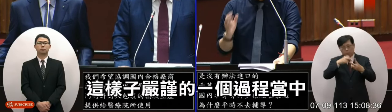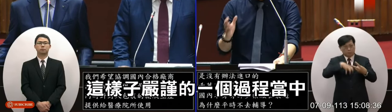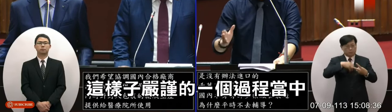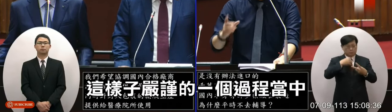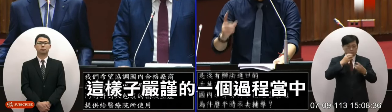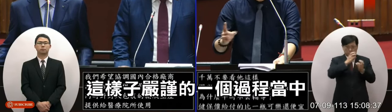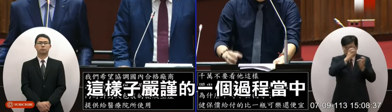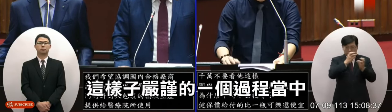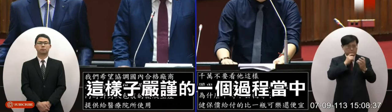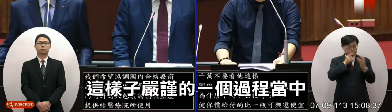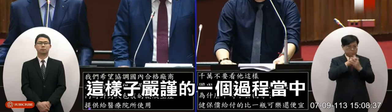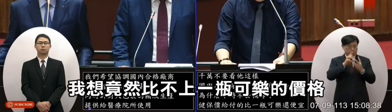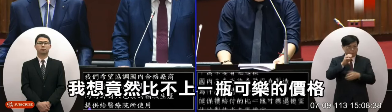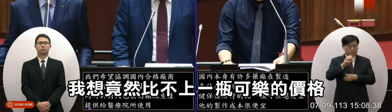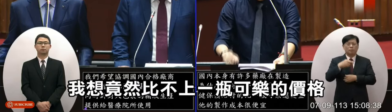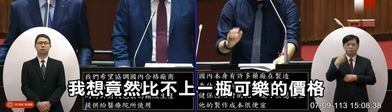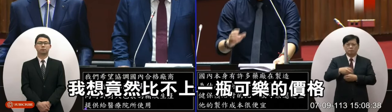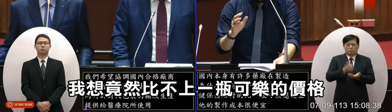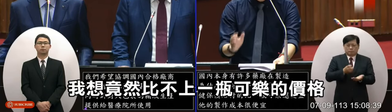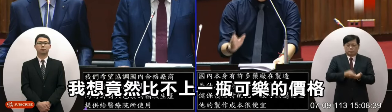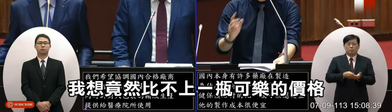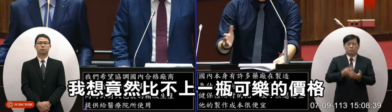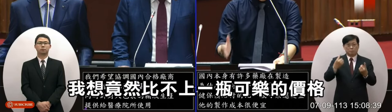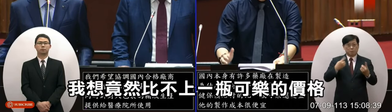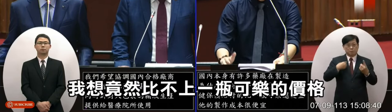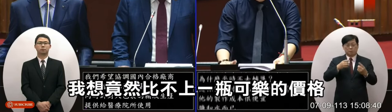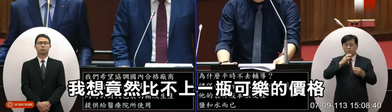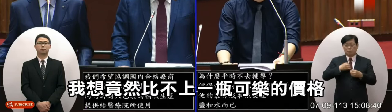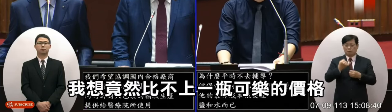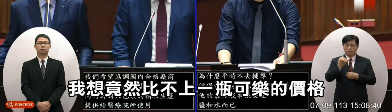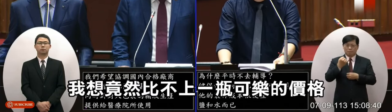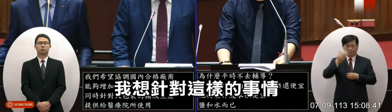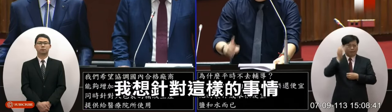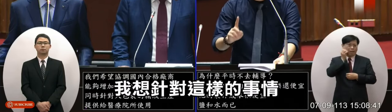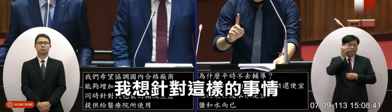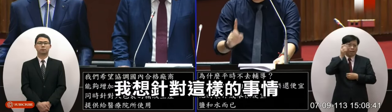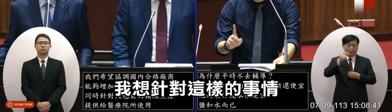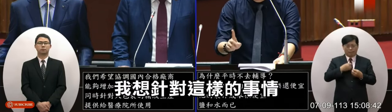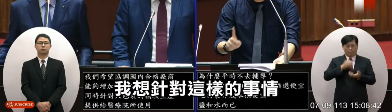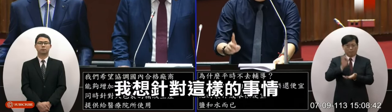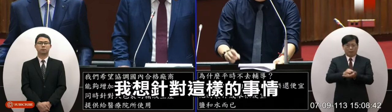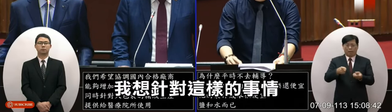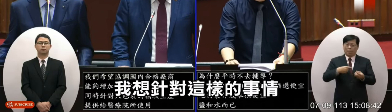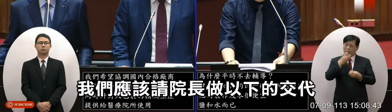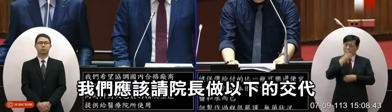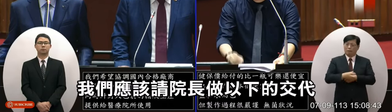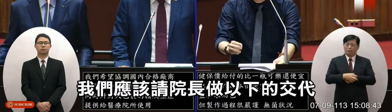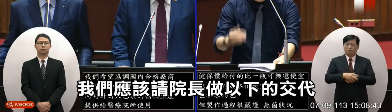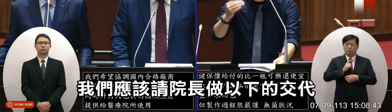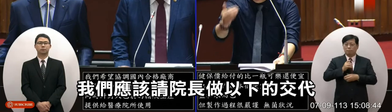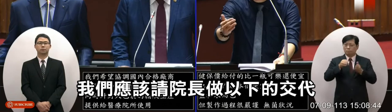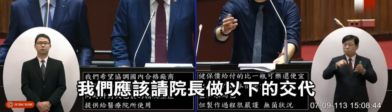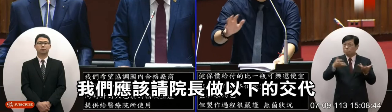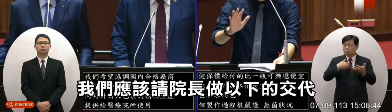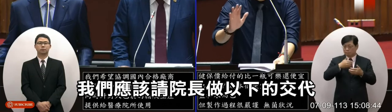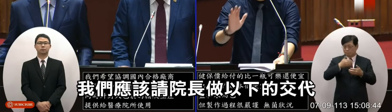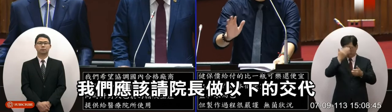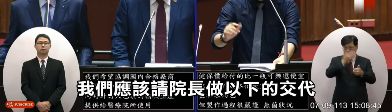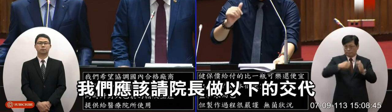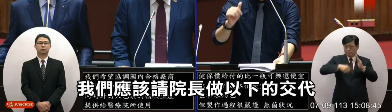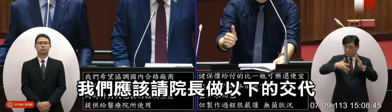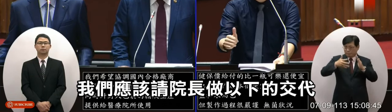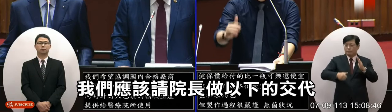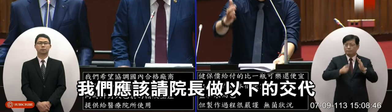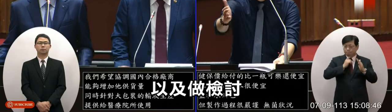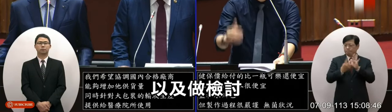这样子严谨的一个过程当中，我想竟然比不上一瓶可乐的价格。我想针对这样的事情，我们应该请院长做以